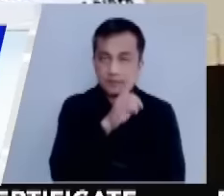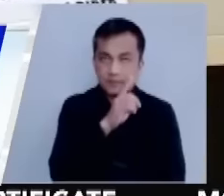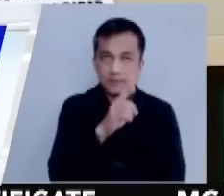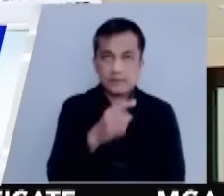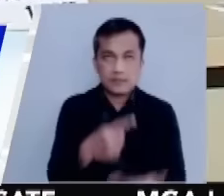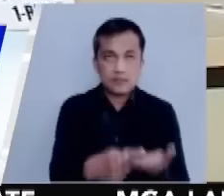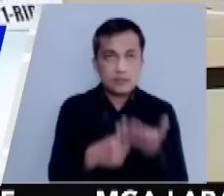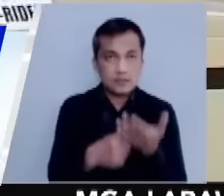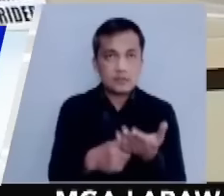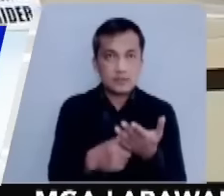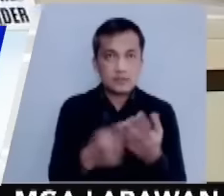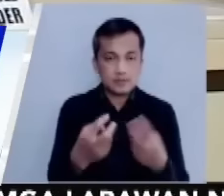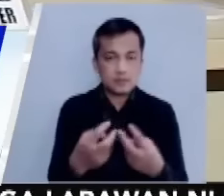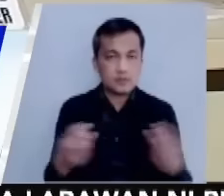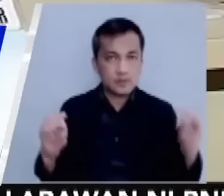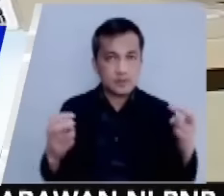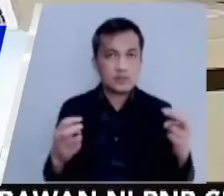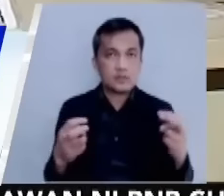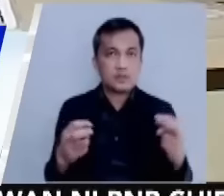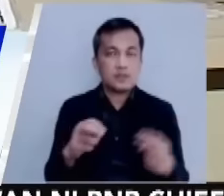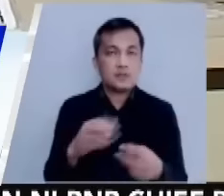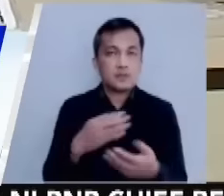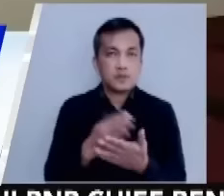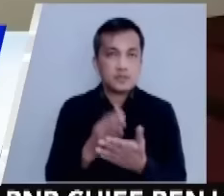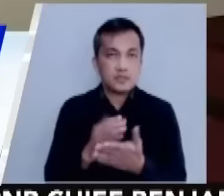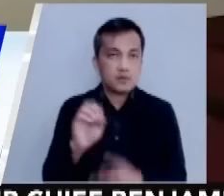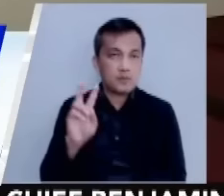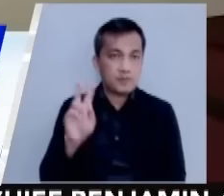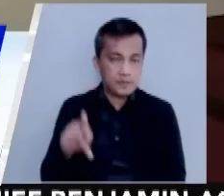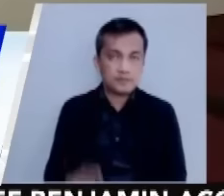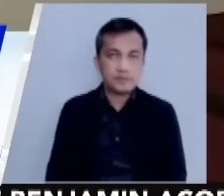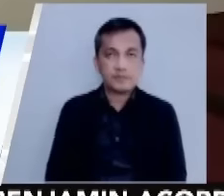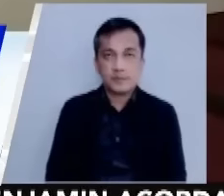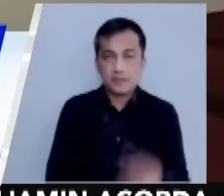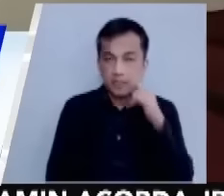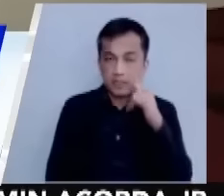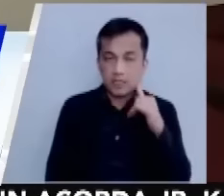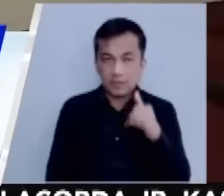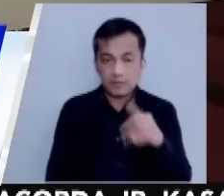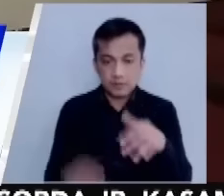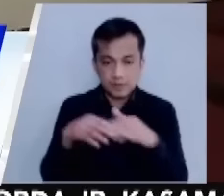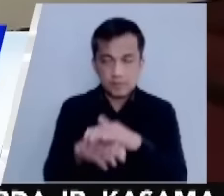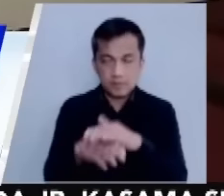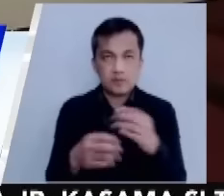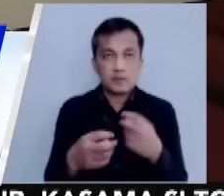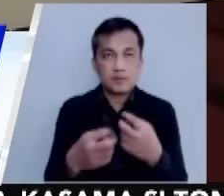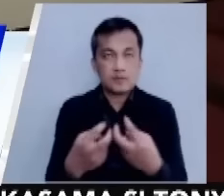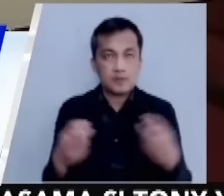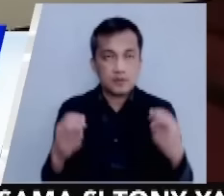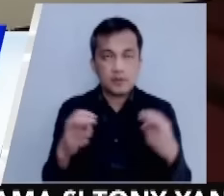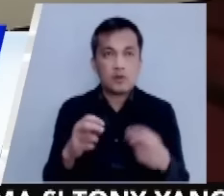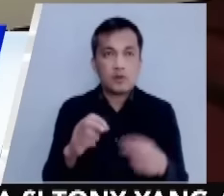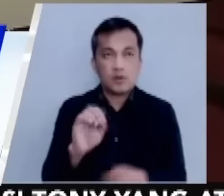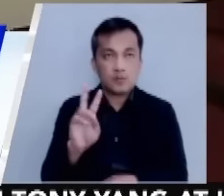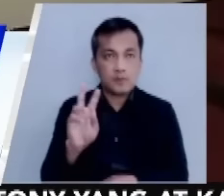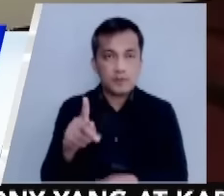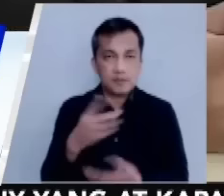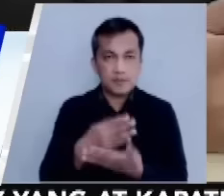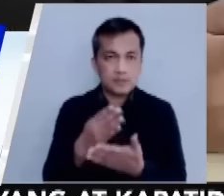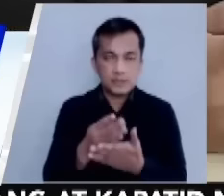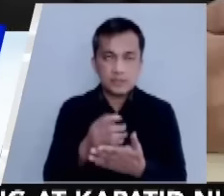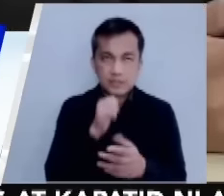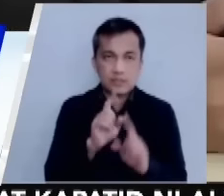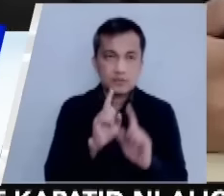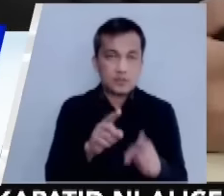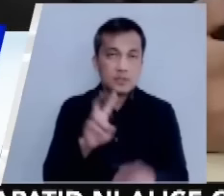plenaryo sa budget ng Office of the Vice President. Kahapon dapat isasalang sa plenaryo ang OVP budget, pero hindi na dumalo ang Vice Presidente